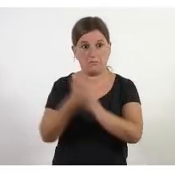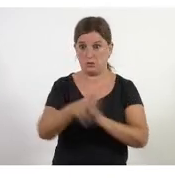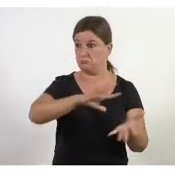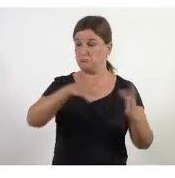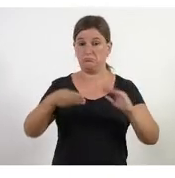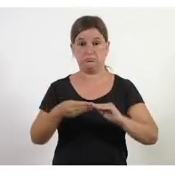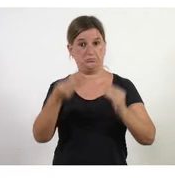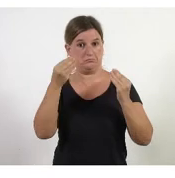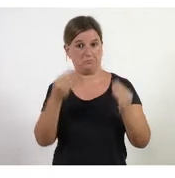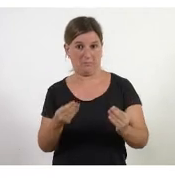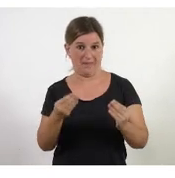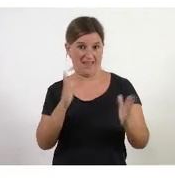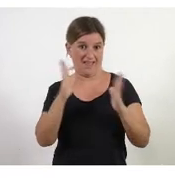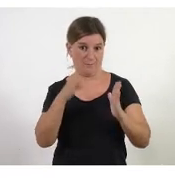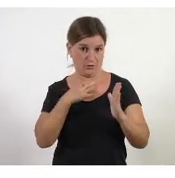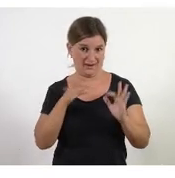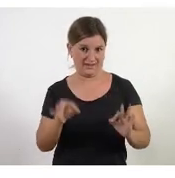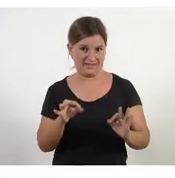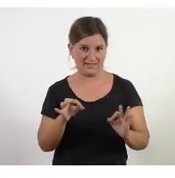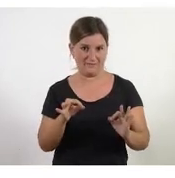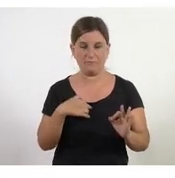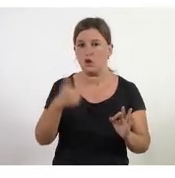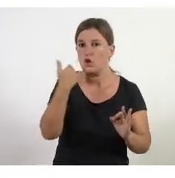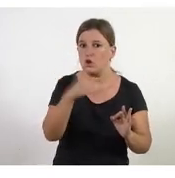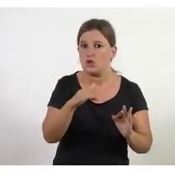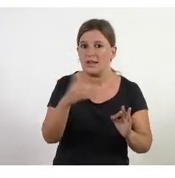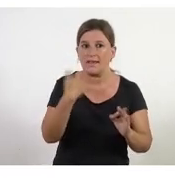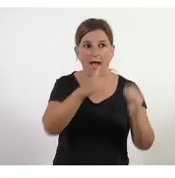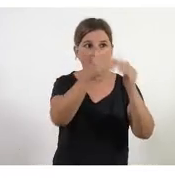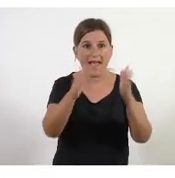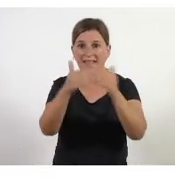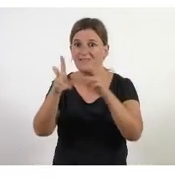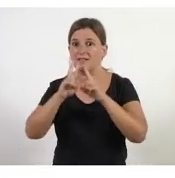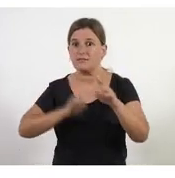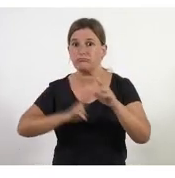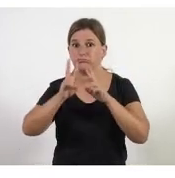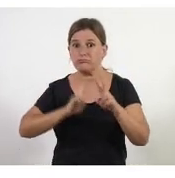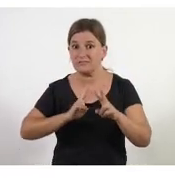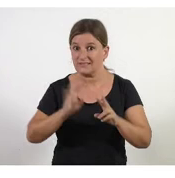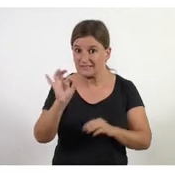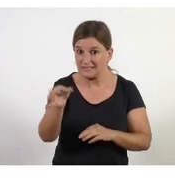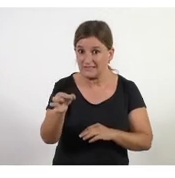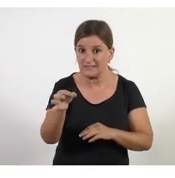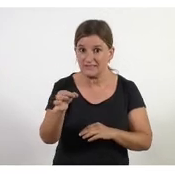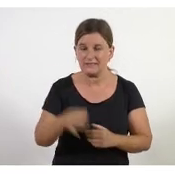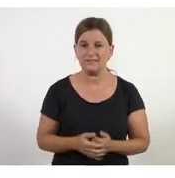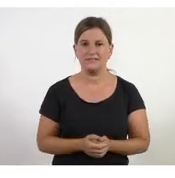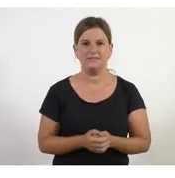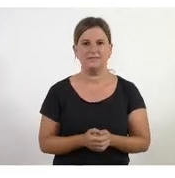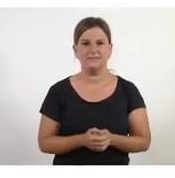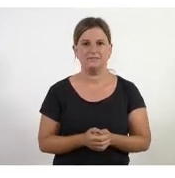cop. No sé si tenim respostes, Enric. Sí? Estan...